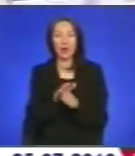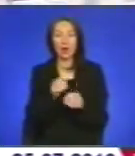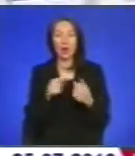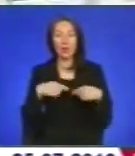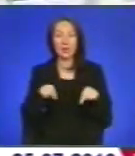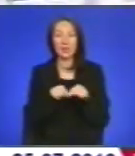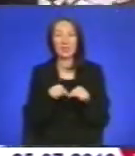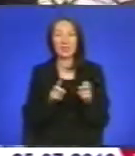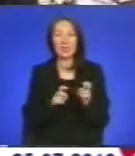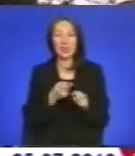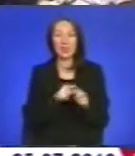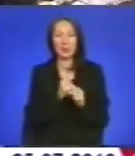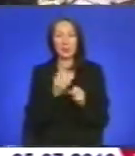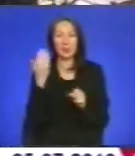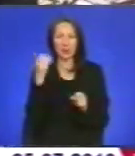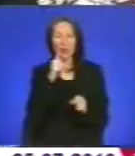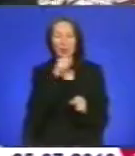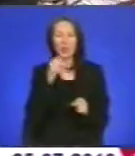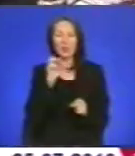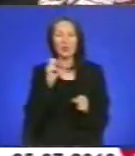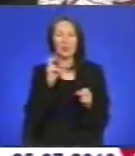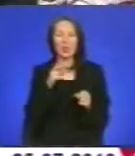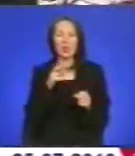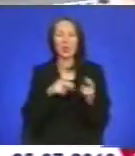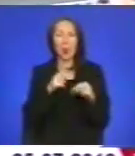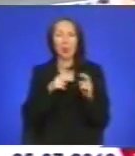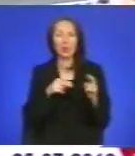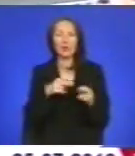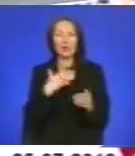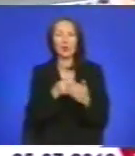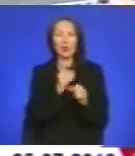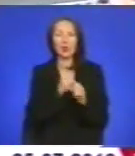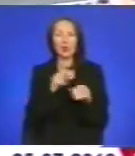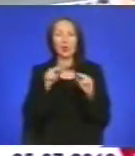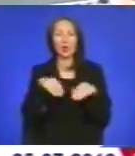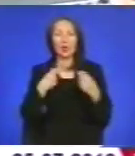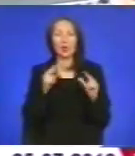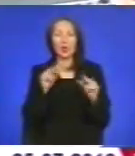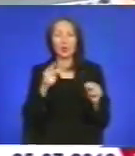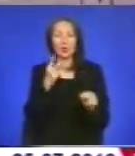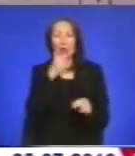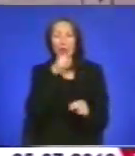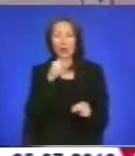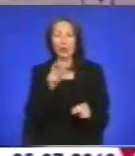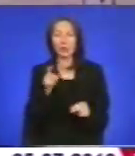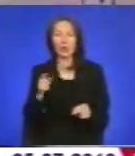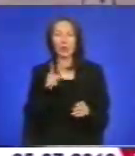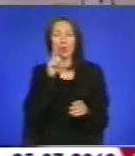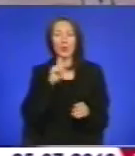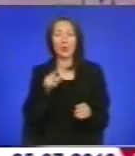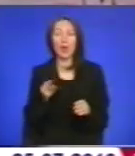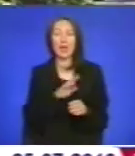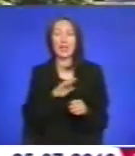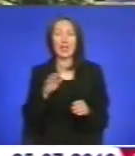на набережній – Спецбуд. На свою роботу дають гарантію 2 роки. Тернополяни до тимчасових незручностей ставляться з